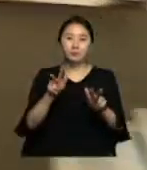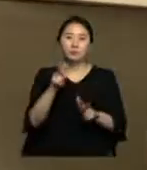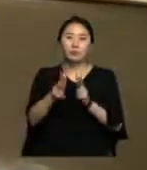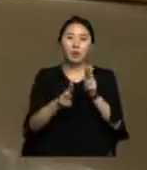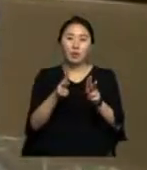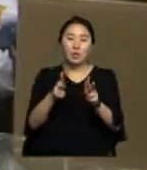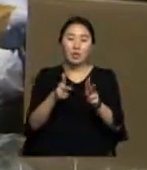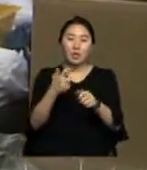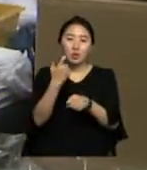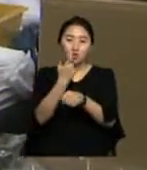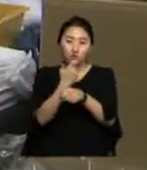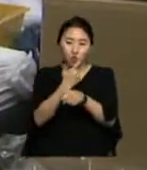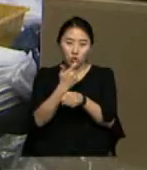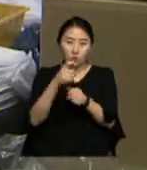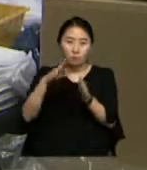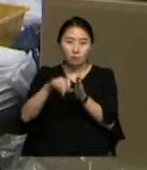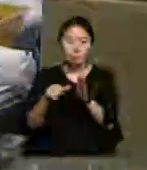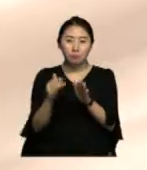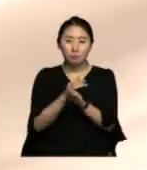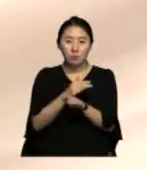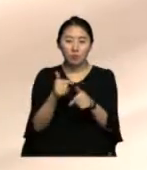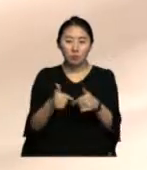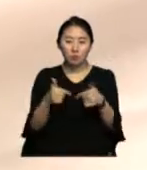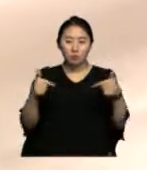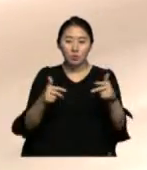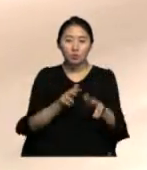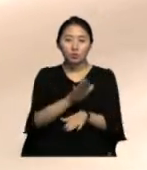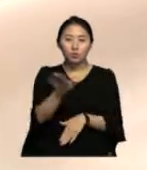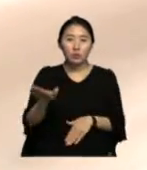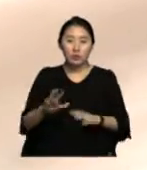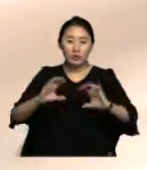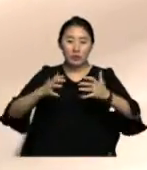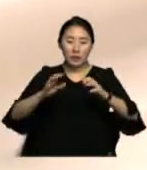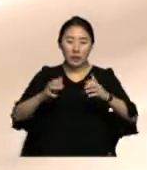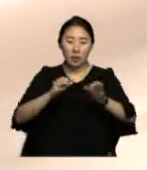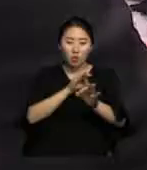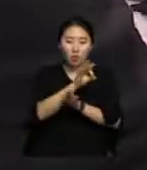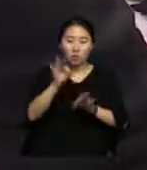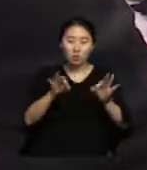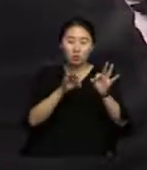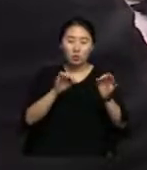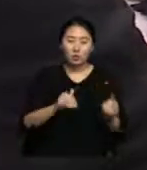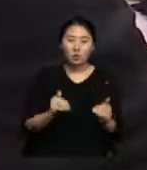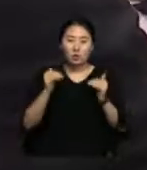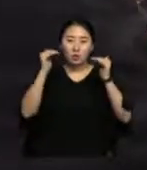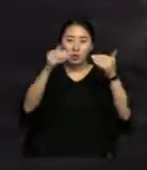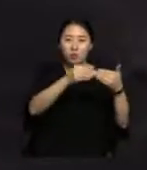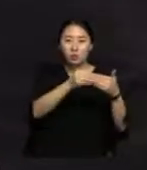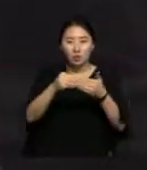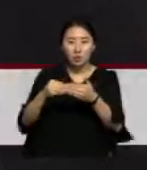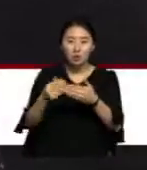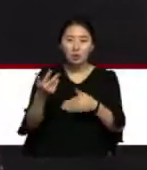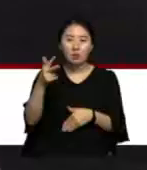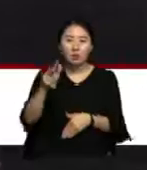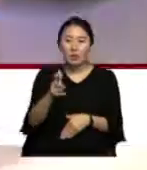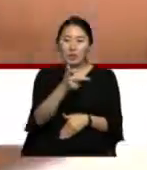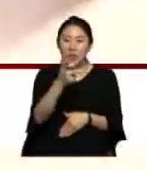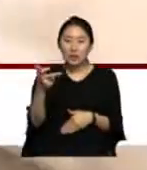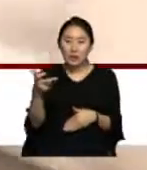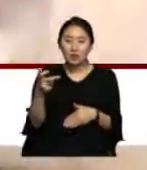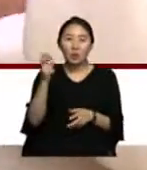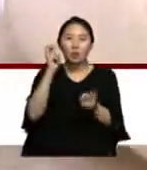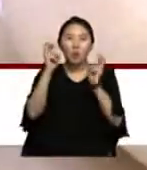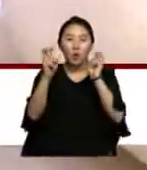봉제산업은 60년대부터 활발히 시작돼 우리나라 경제성장을 이끌었습니다. 하지만 지금은 국내외 대형 패션